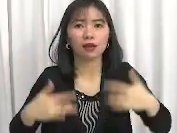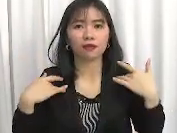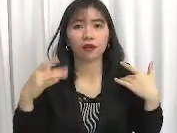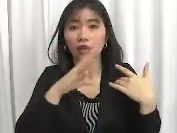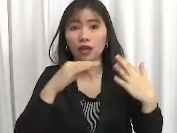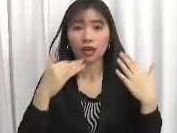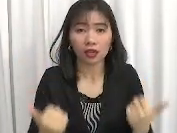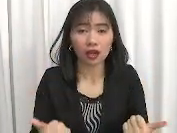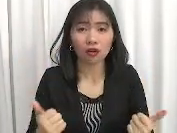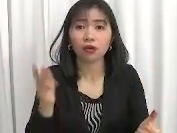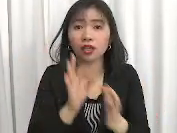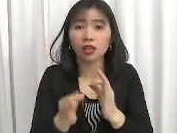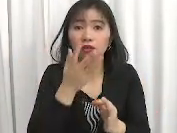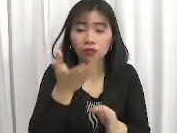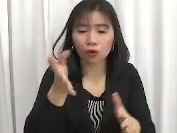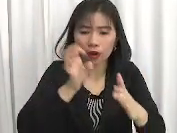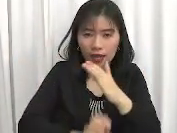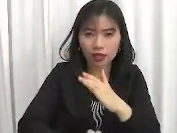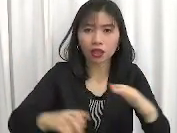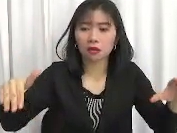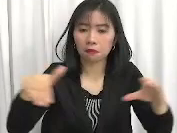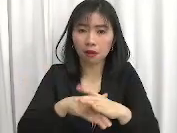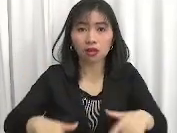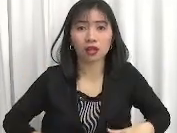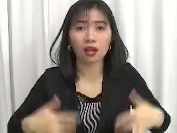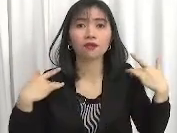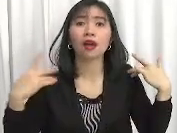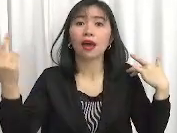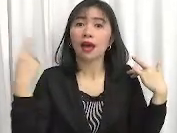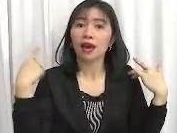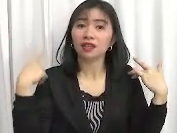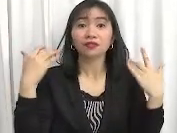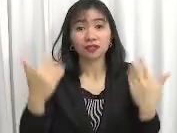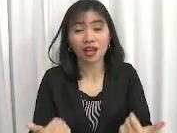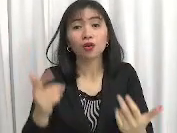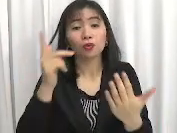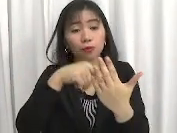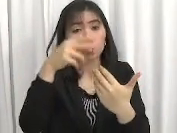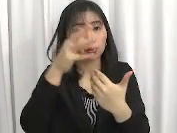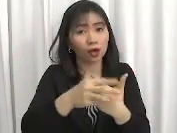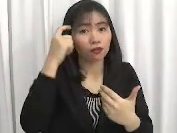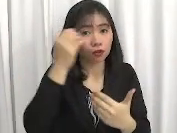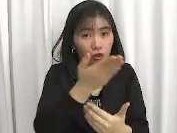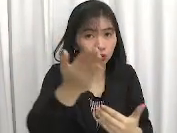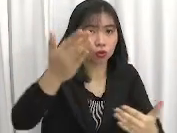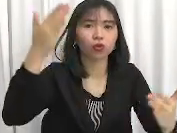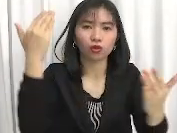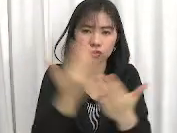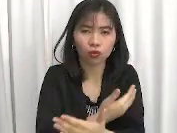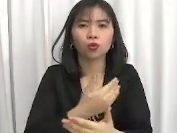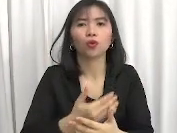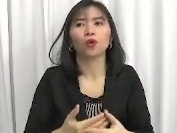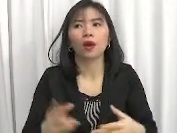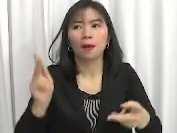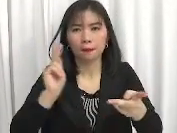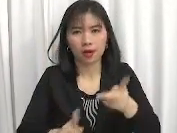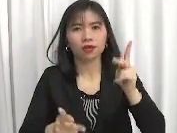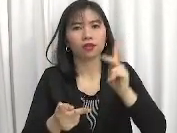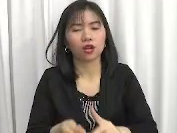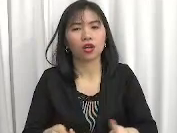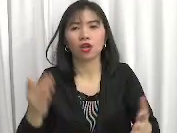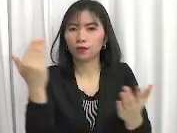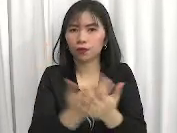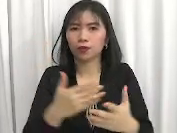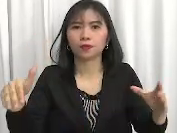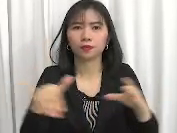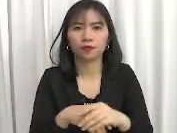ay nag-asawa, ay meron ng sasalo na young couples. Mm. Diba? Tapos, kompleto na. Pag ikaw